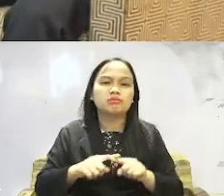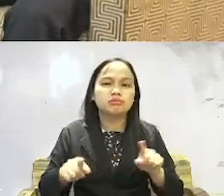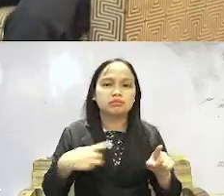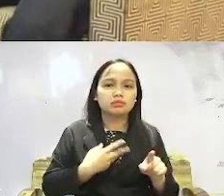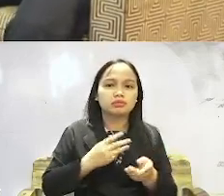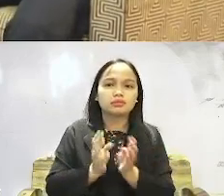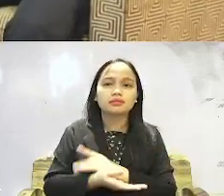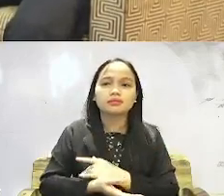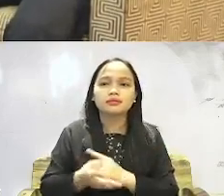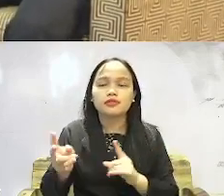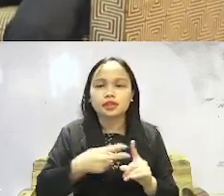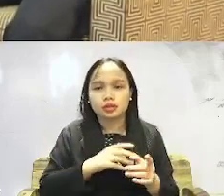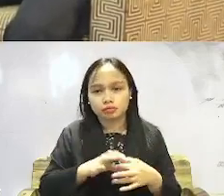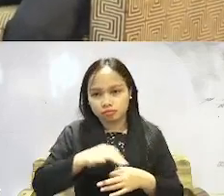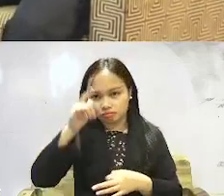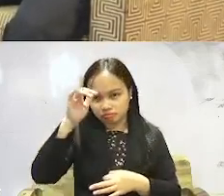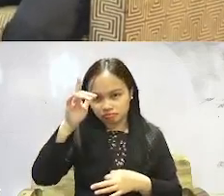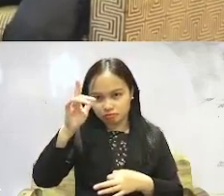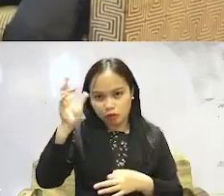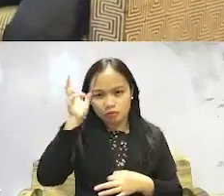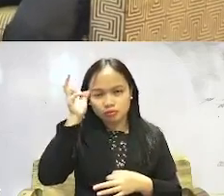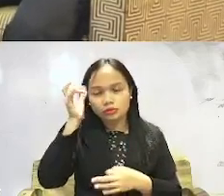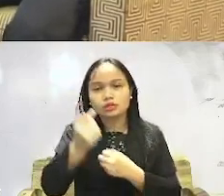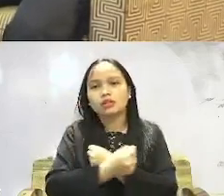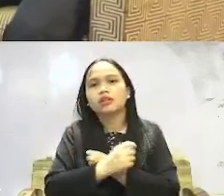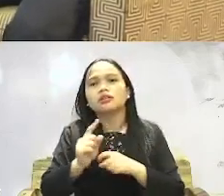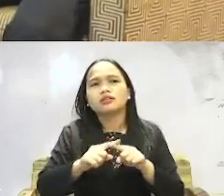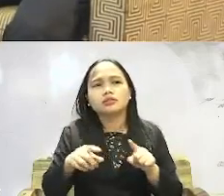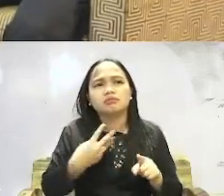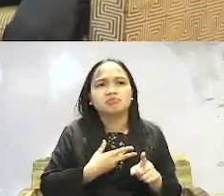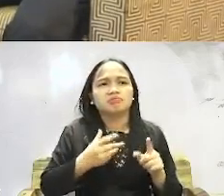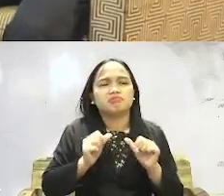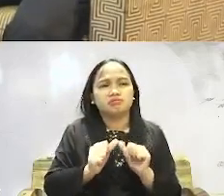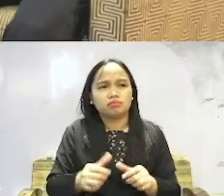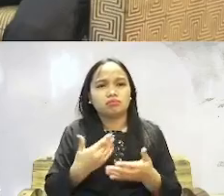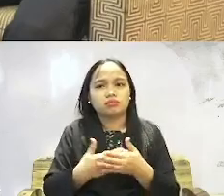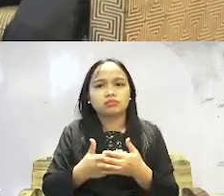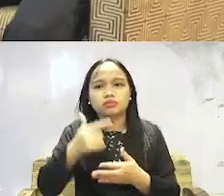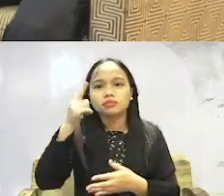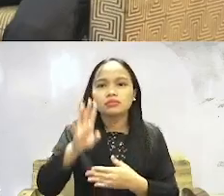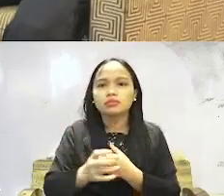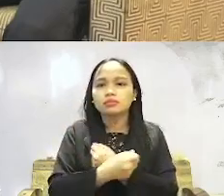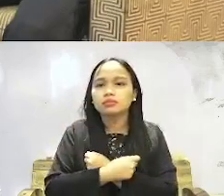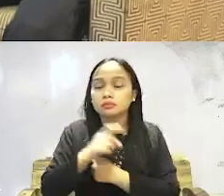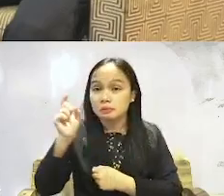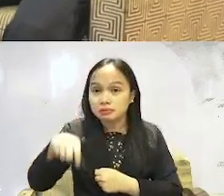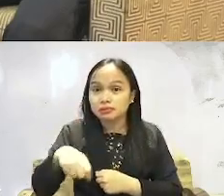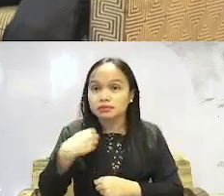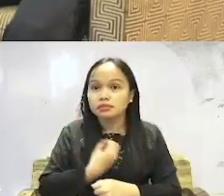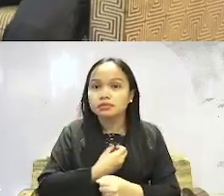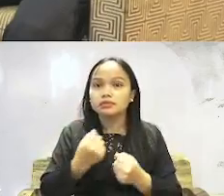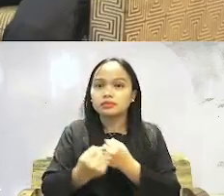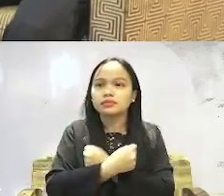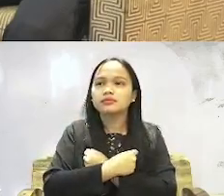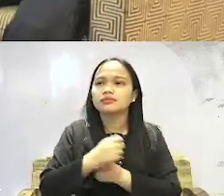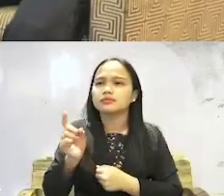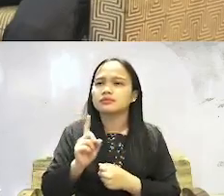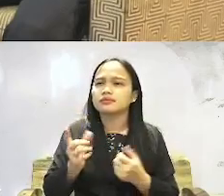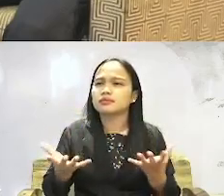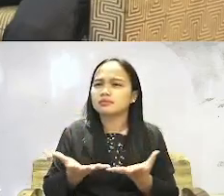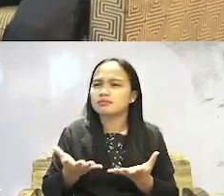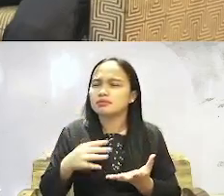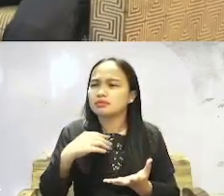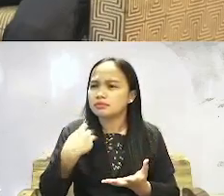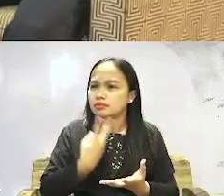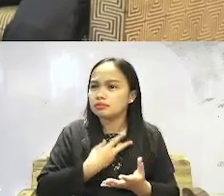Instead na tayo ay gumaganda pa, lumalapit dun sa pagmamahal ng Diyos, imbis na yung pagmamahal natin, ano yung team focus, balik tayo dun sa main